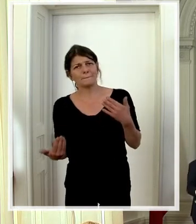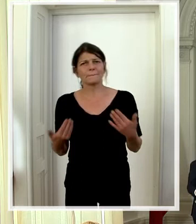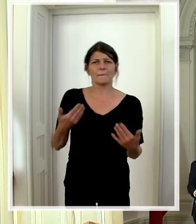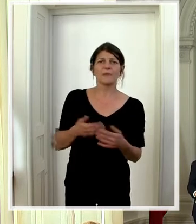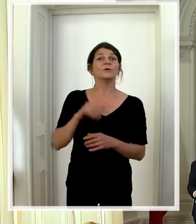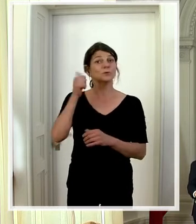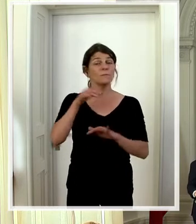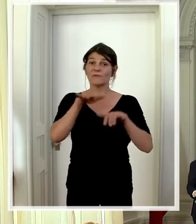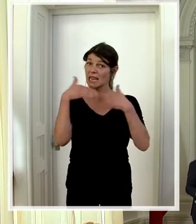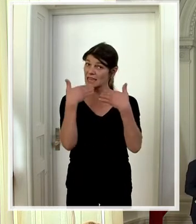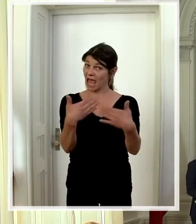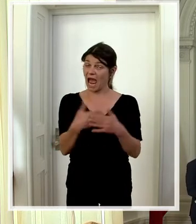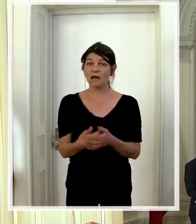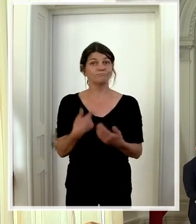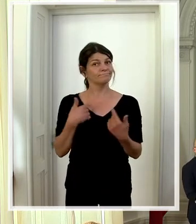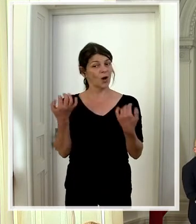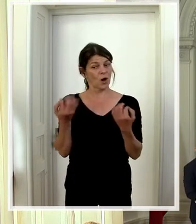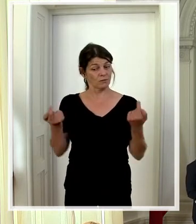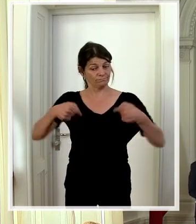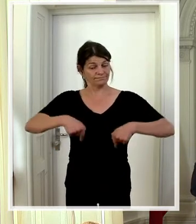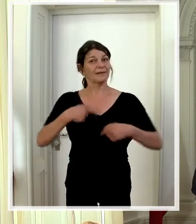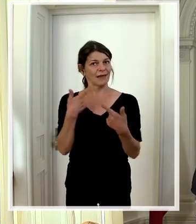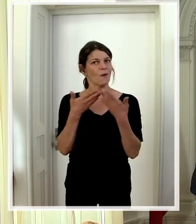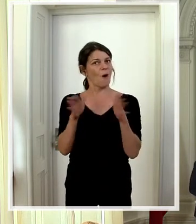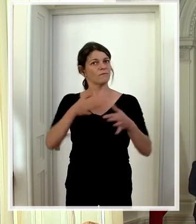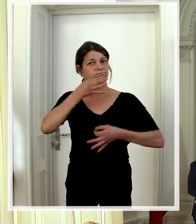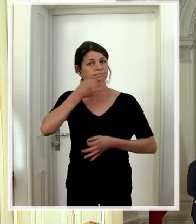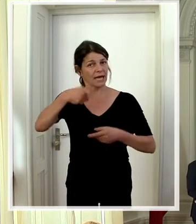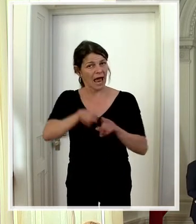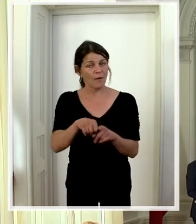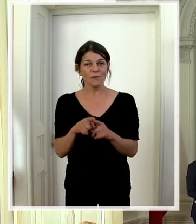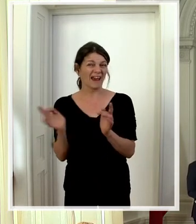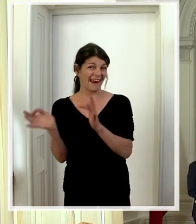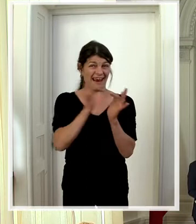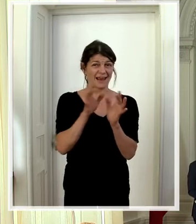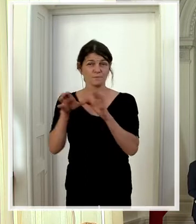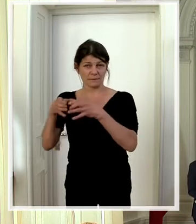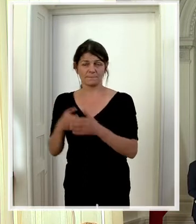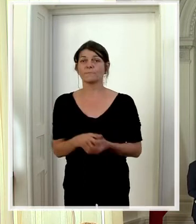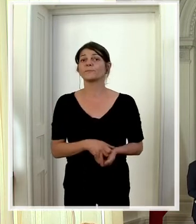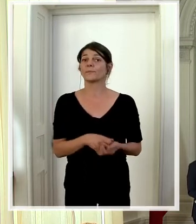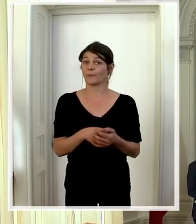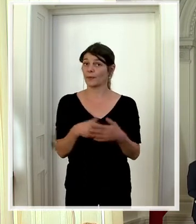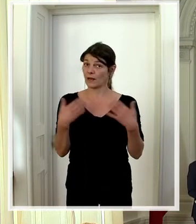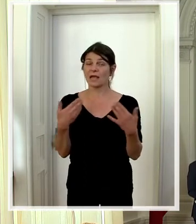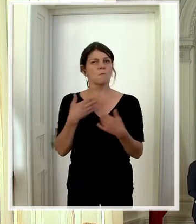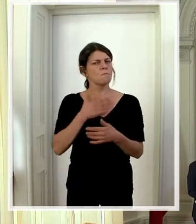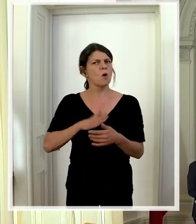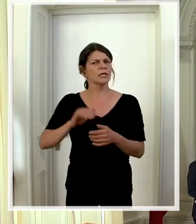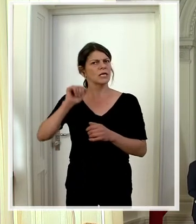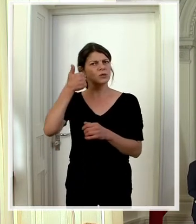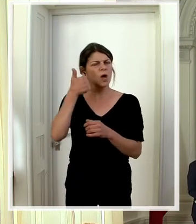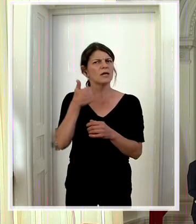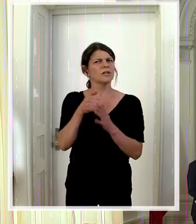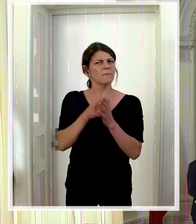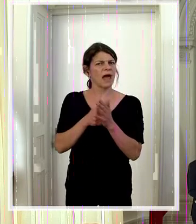Zuerst einmal vielen Dank, dass wir uns heute auch mal äußern dürfen vom Gegenkomitee und ich möchte einfach zuerst gerade